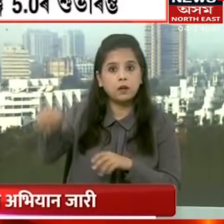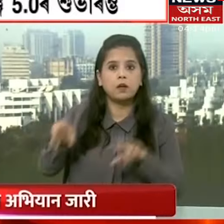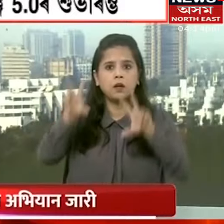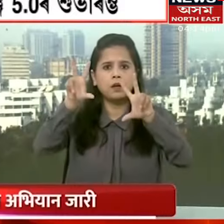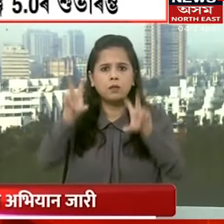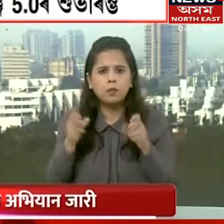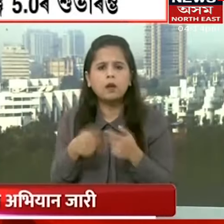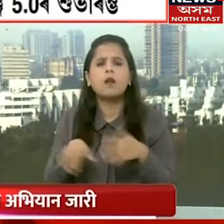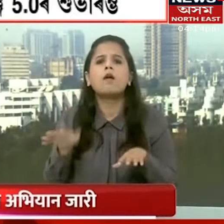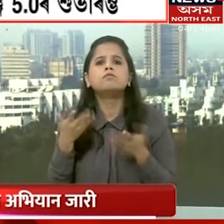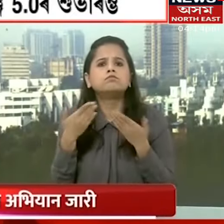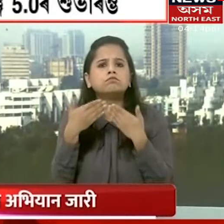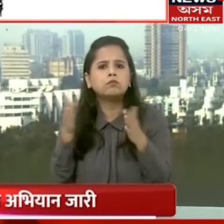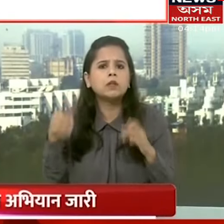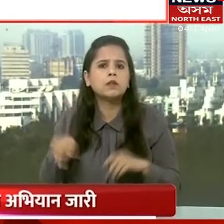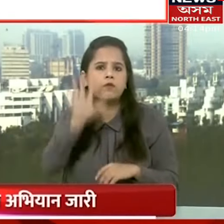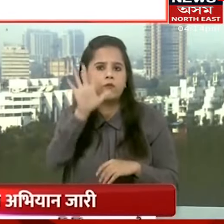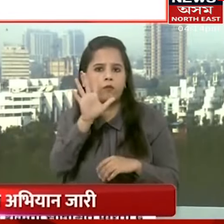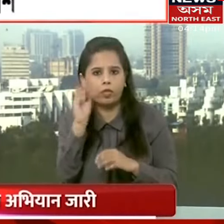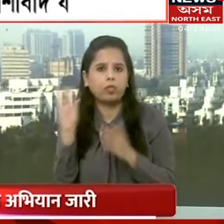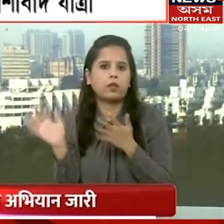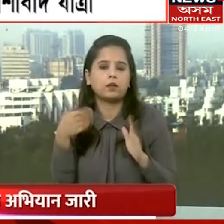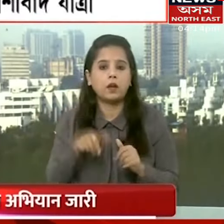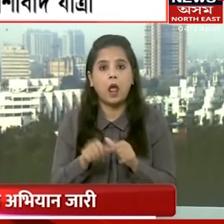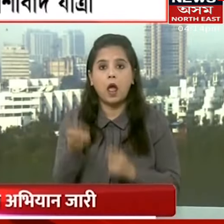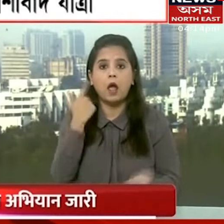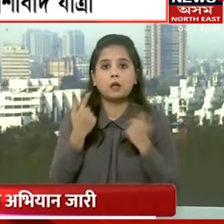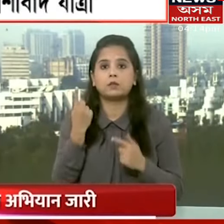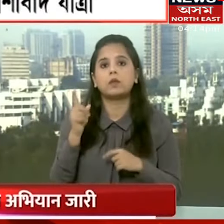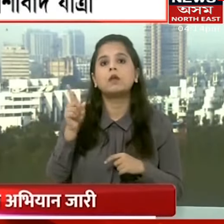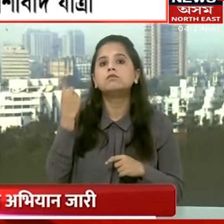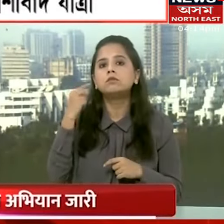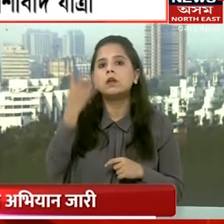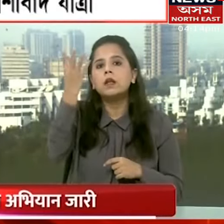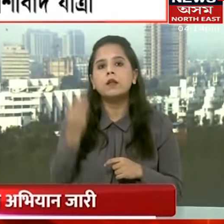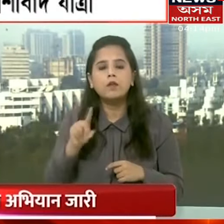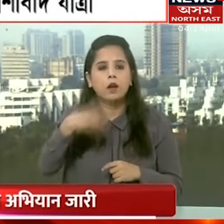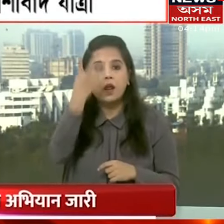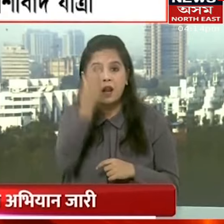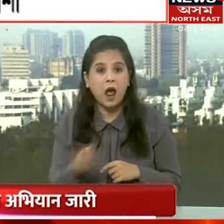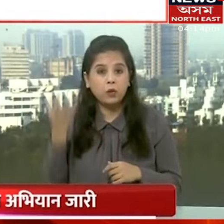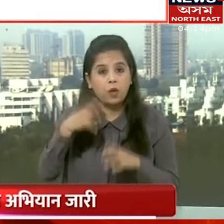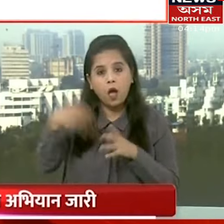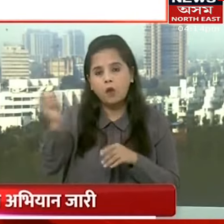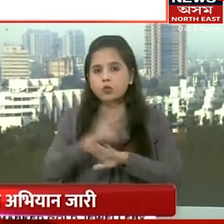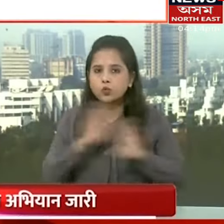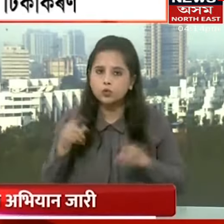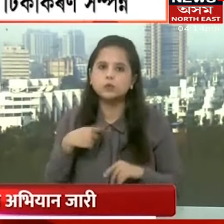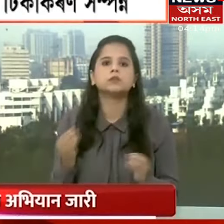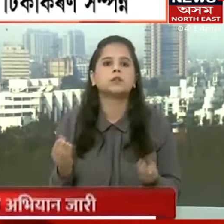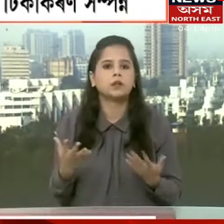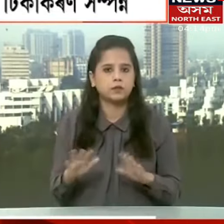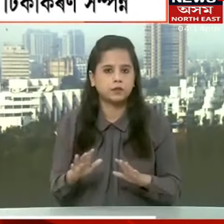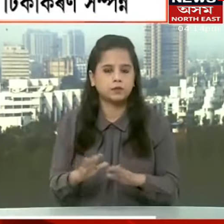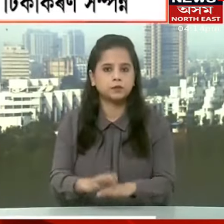अनलॉक का 5वां चरण आज से शुरू असम में कल शाम से लागू होगा नाइट कर्फ्यू